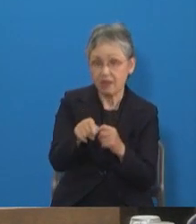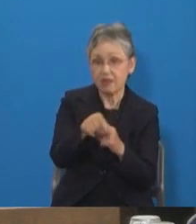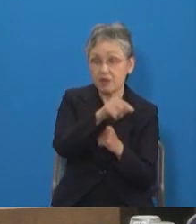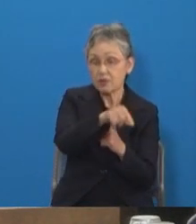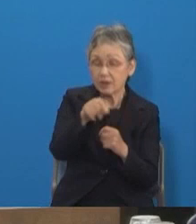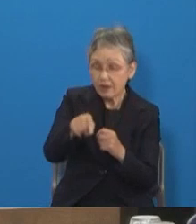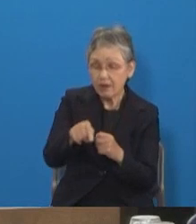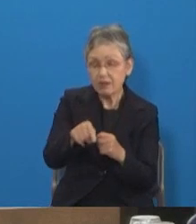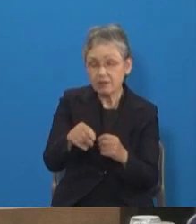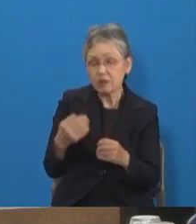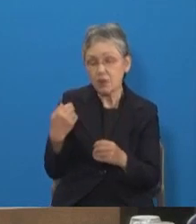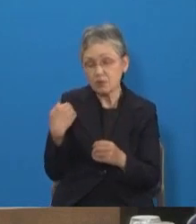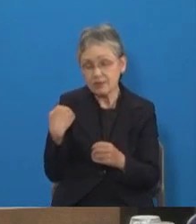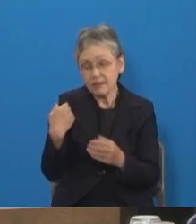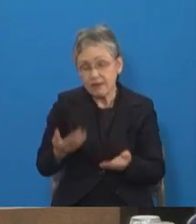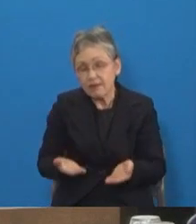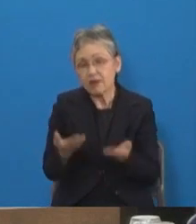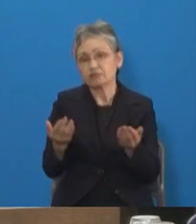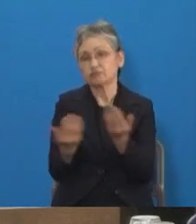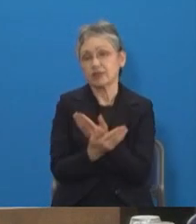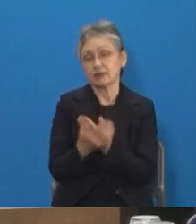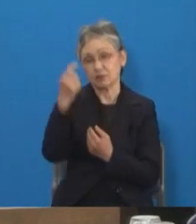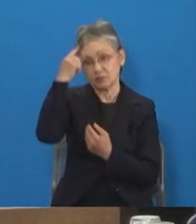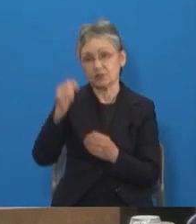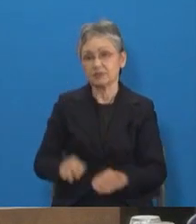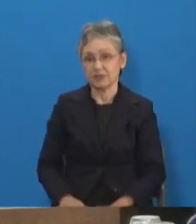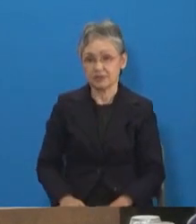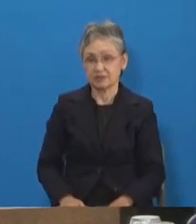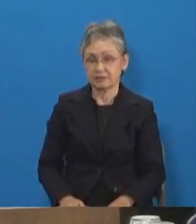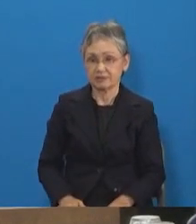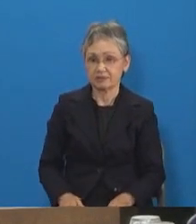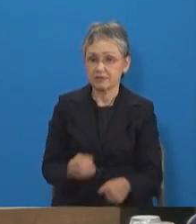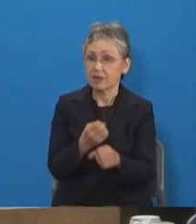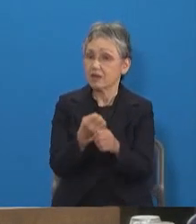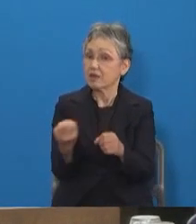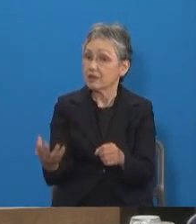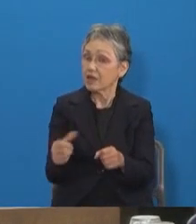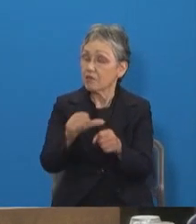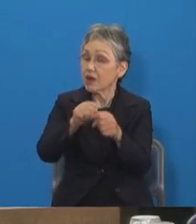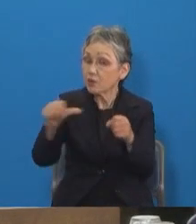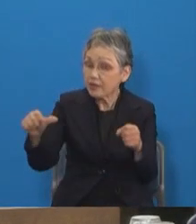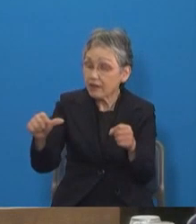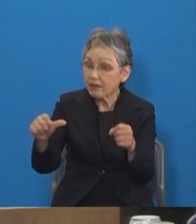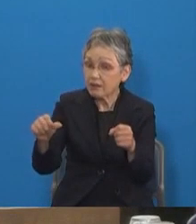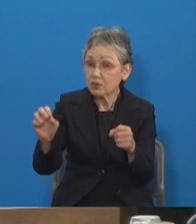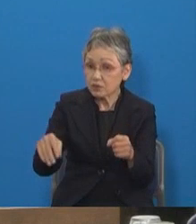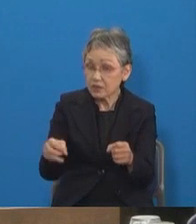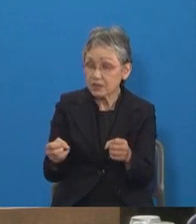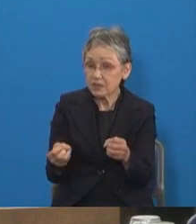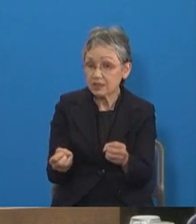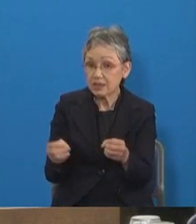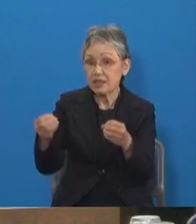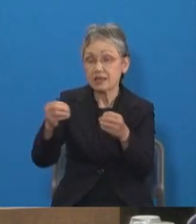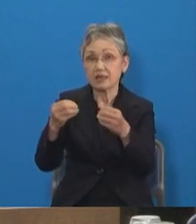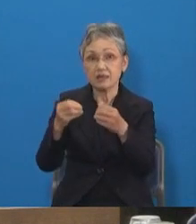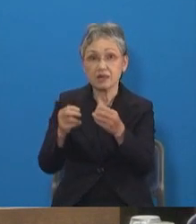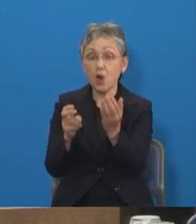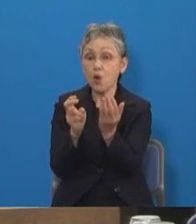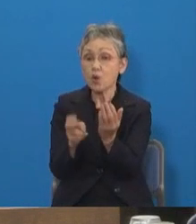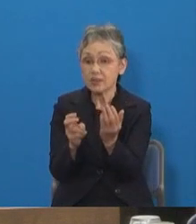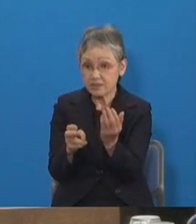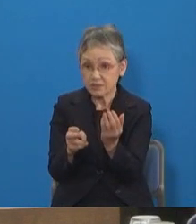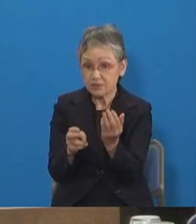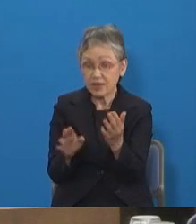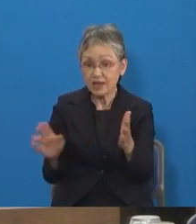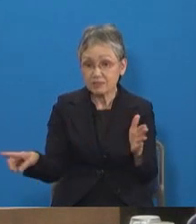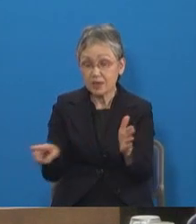価しております。一方、令和5年5月8日から新型コロナウイルス感染症の感染症法上の位置づけが2